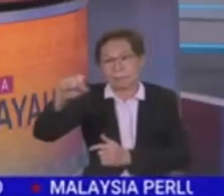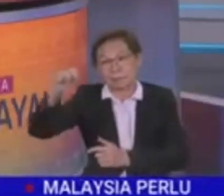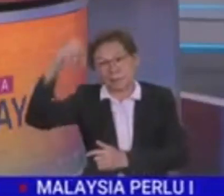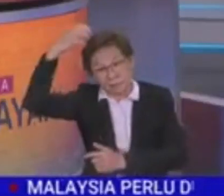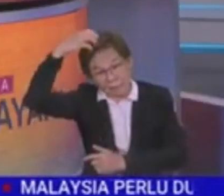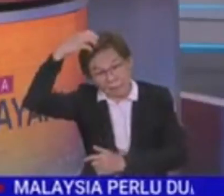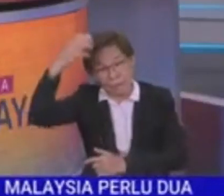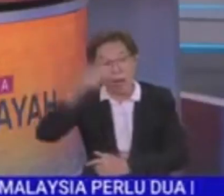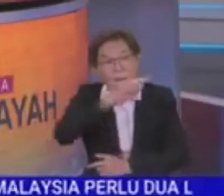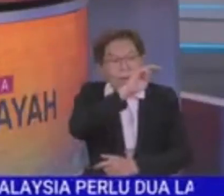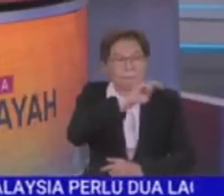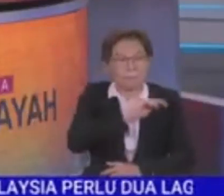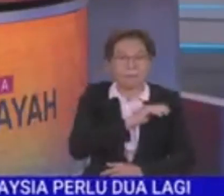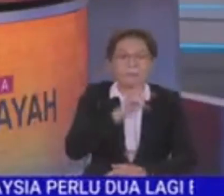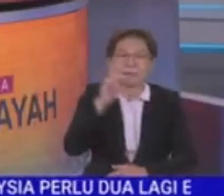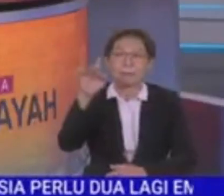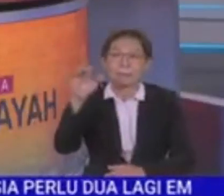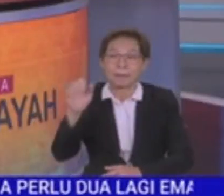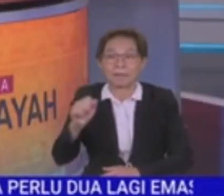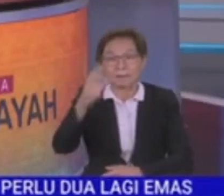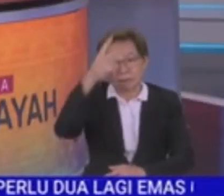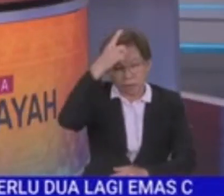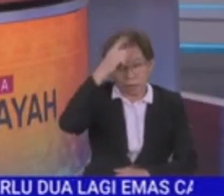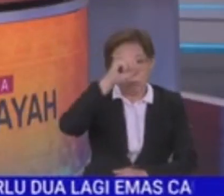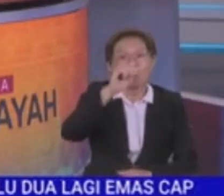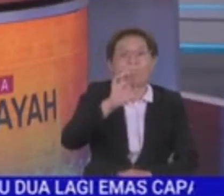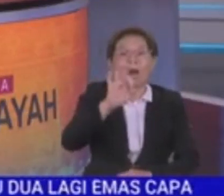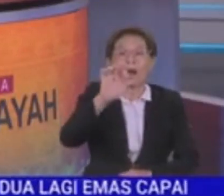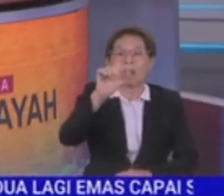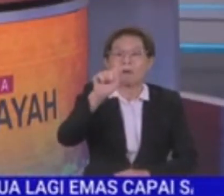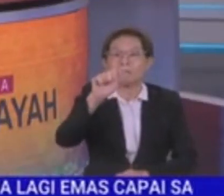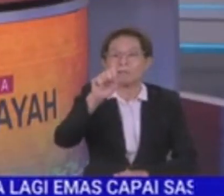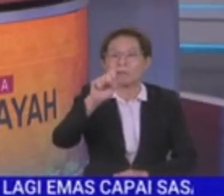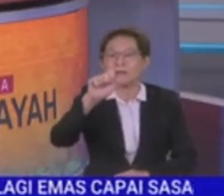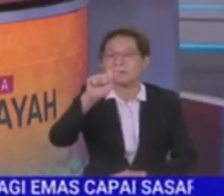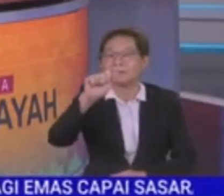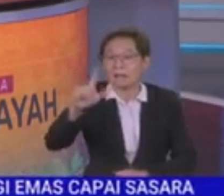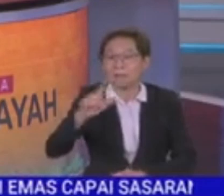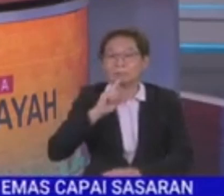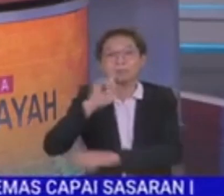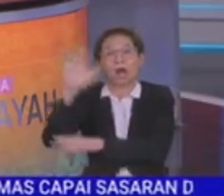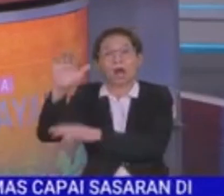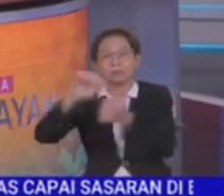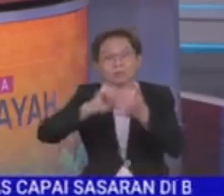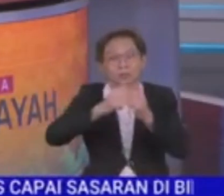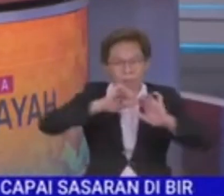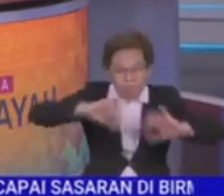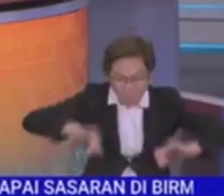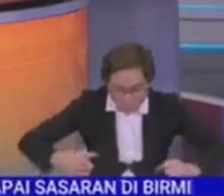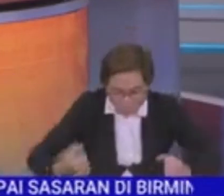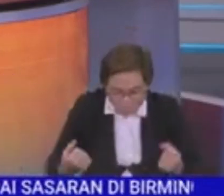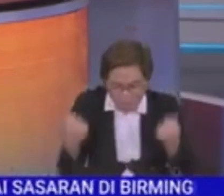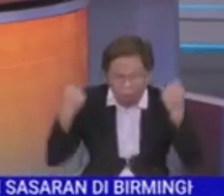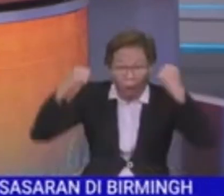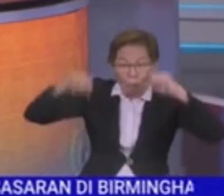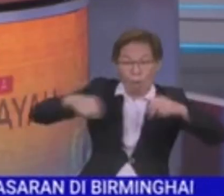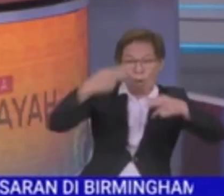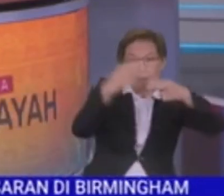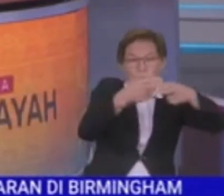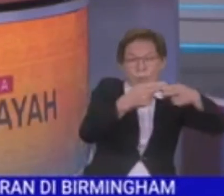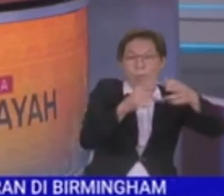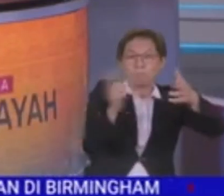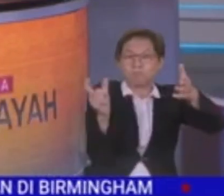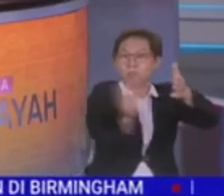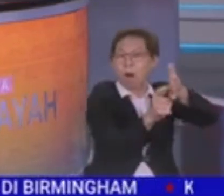dribble da suka Datuk Seri Ahmad Faisal Azmi sekali lagi memberi jaminan bau suka angkat berat berpotensi untuk disenaraikan